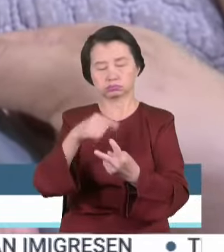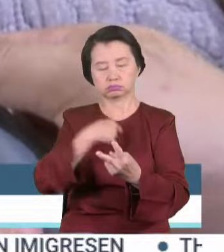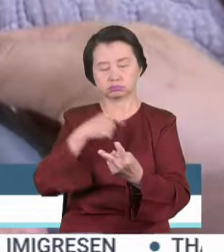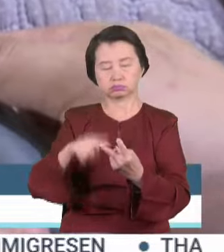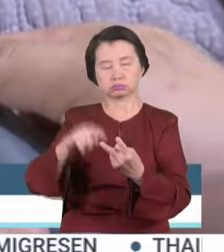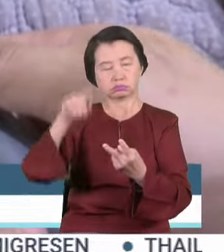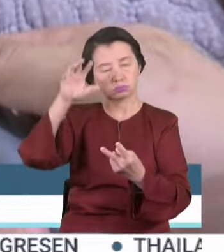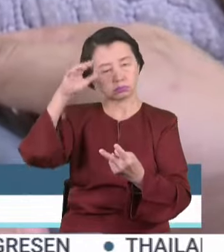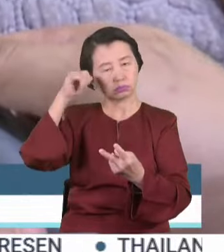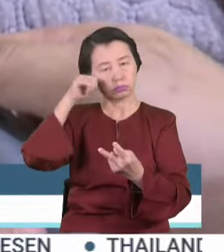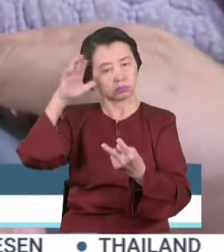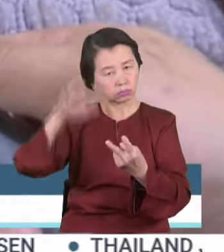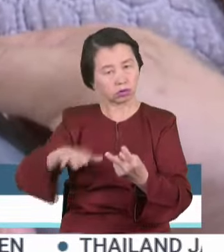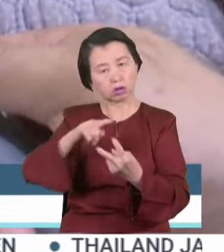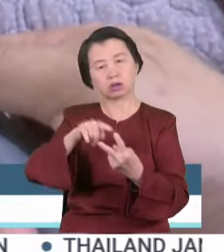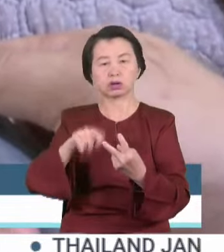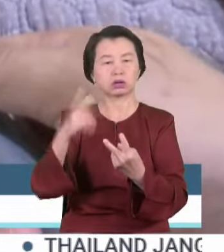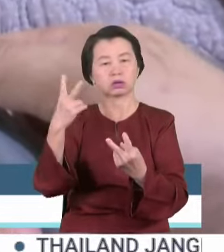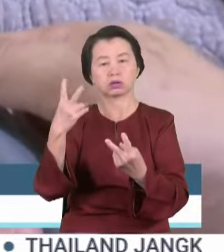macam raya tu